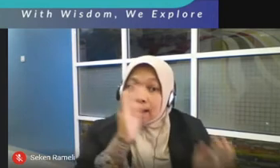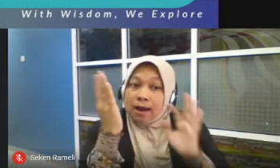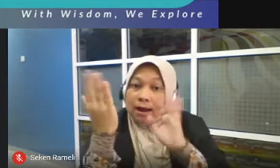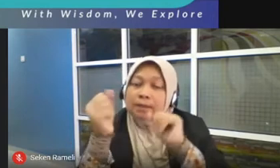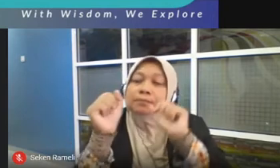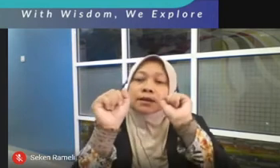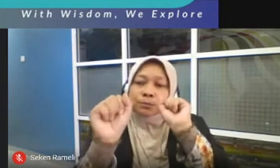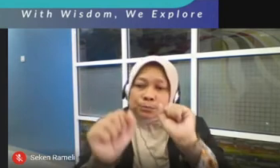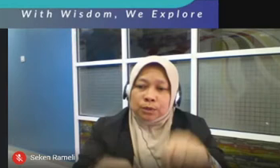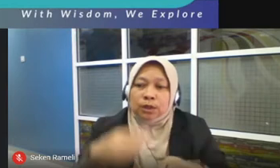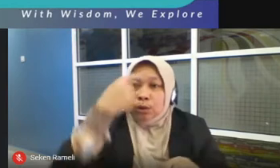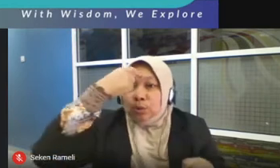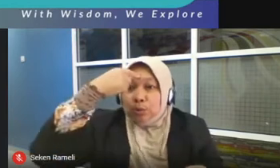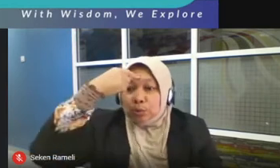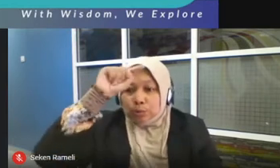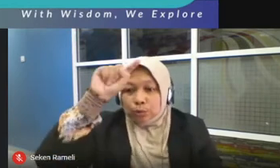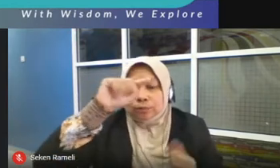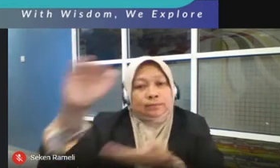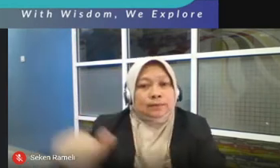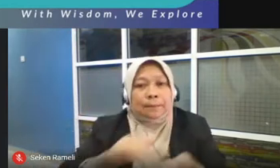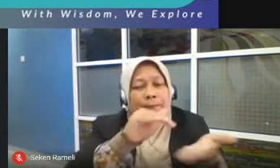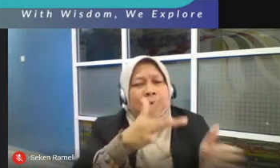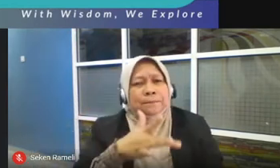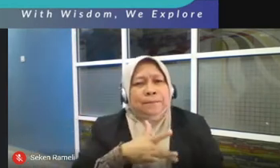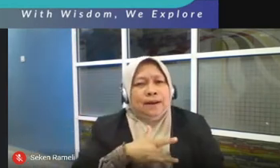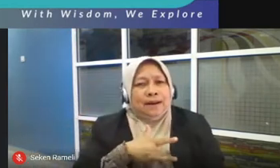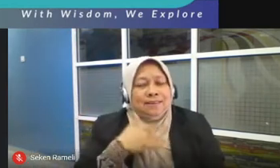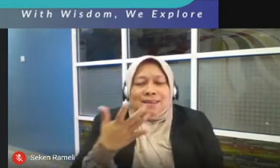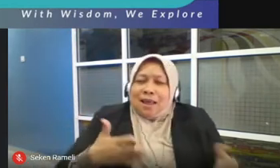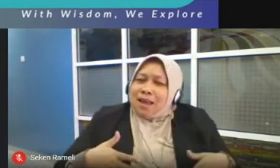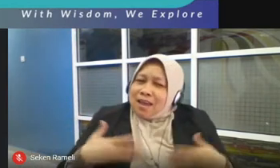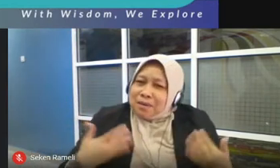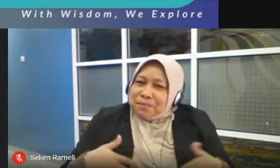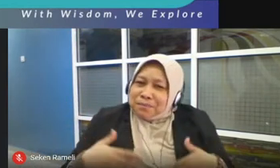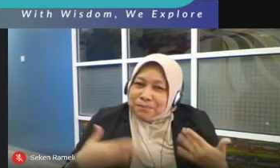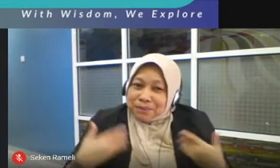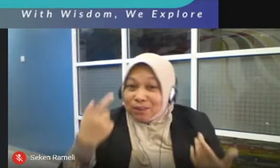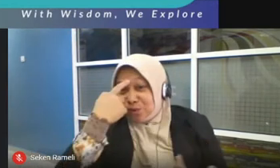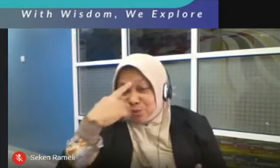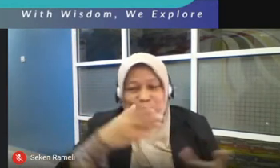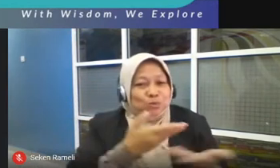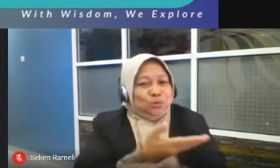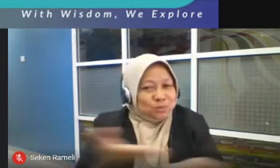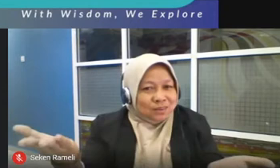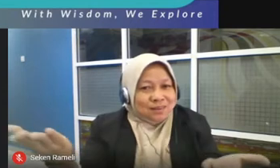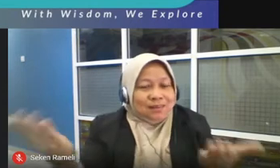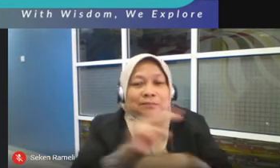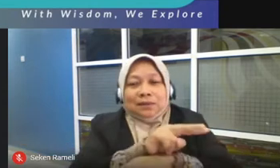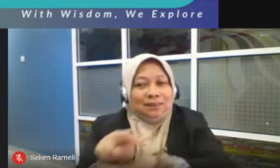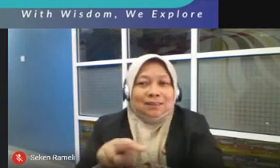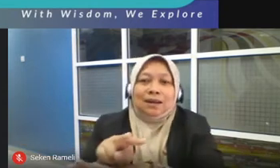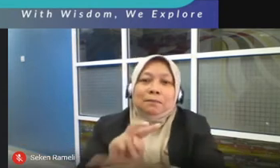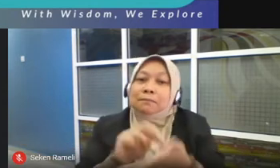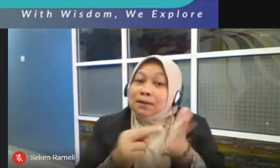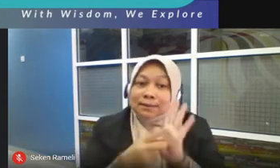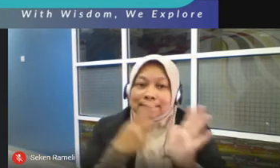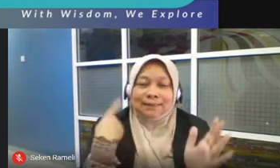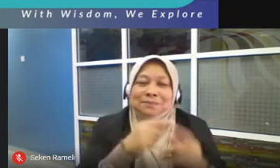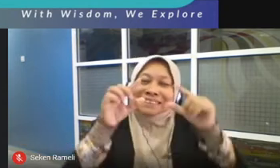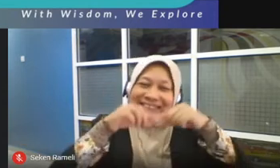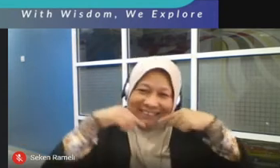saya mampu untuk menyampaikan perasaan saya yang happy sekarang ni kepada semua penonton-penonton, yang mana kita kena